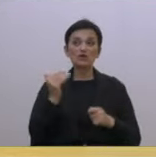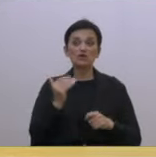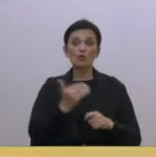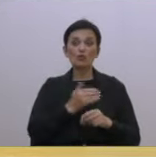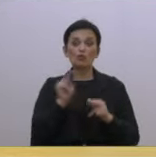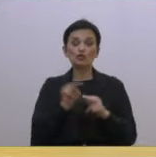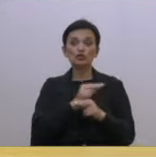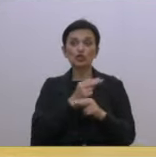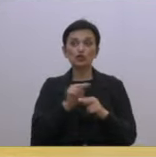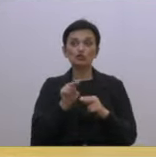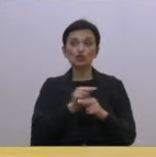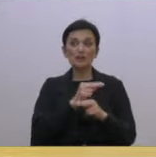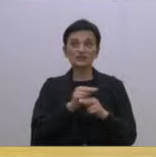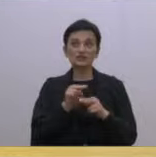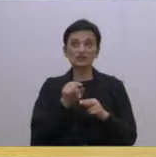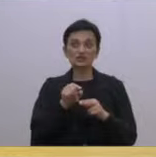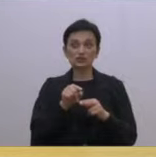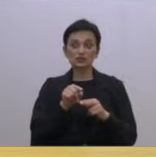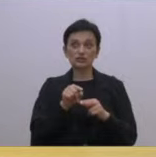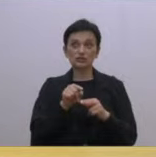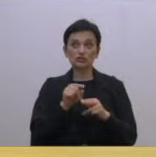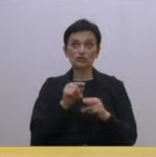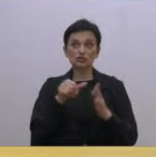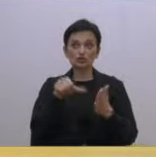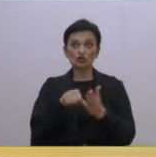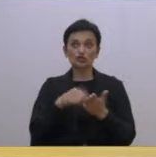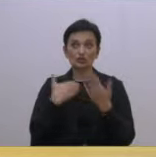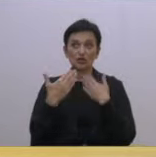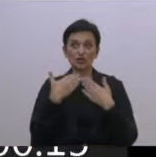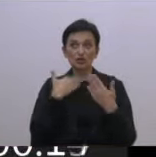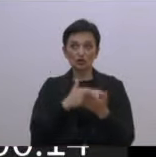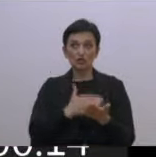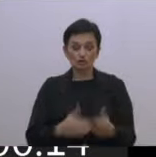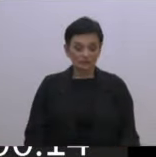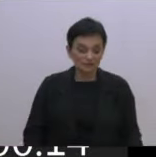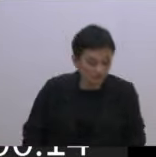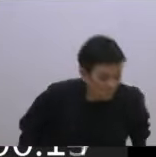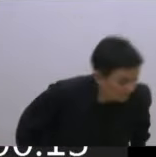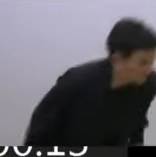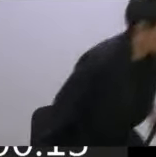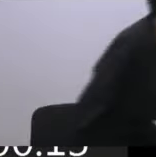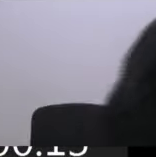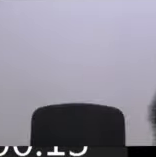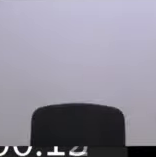მოტივირებული შენიშვნებს. ვთხოვ ჩართოთ კენჭისხრის რეჟიმი.